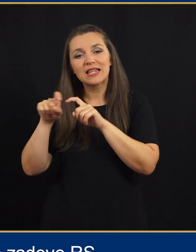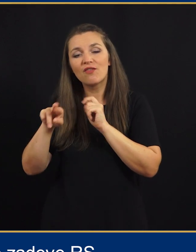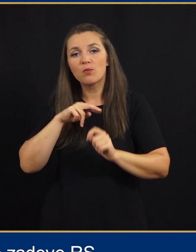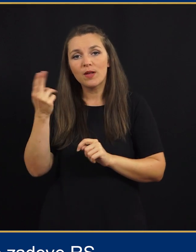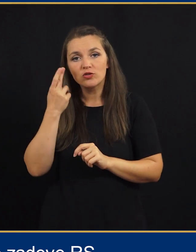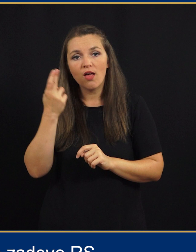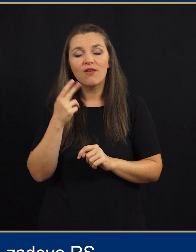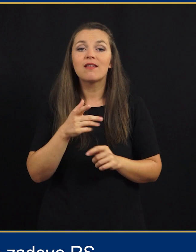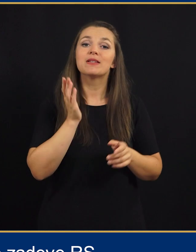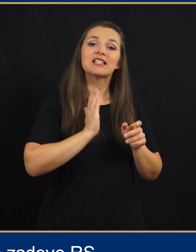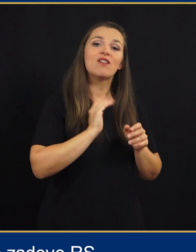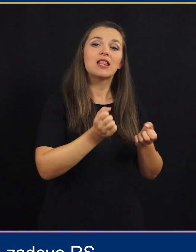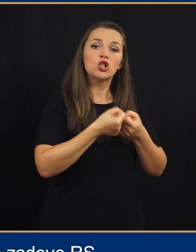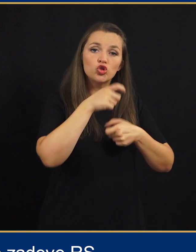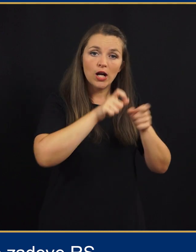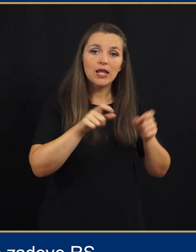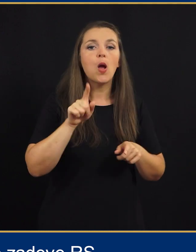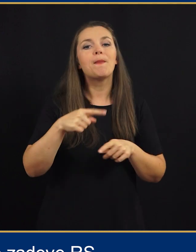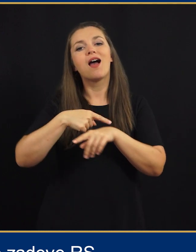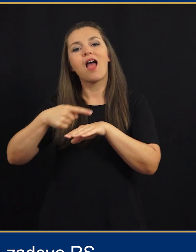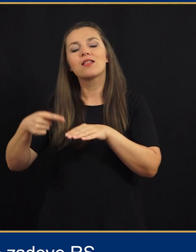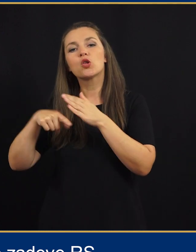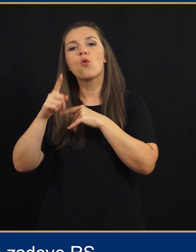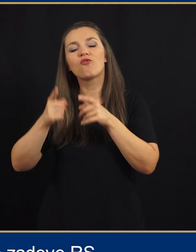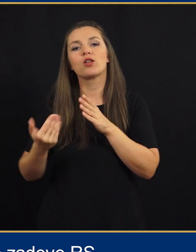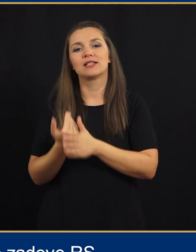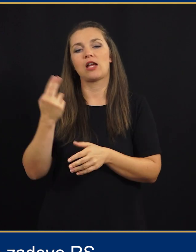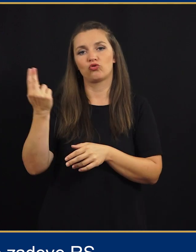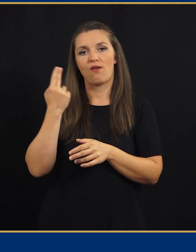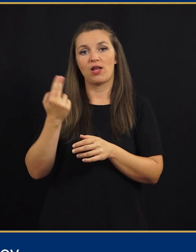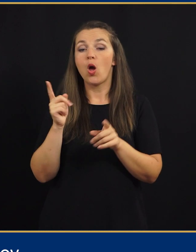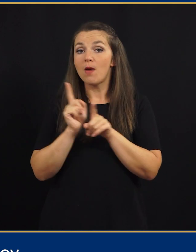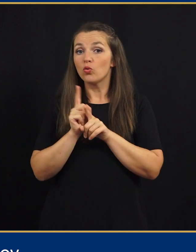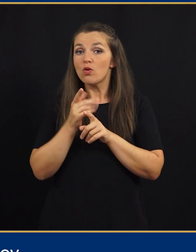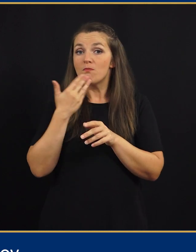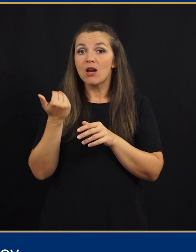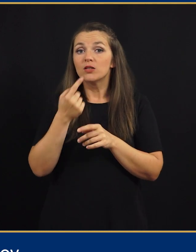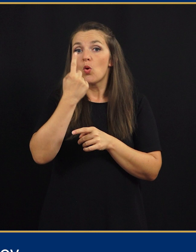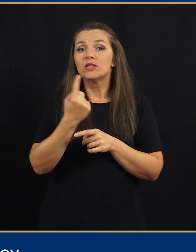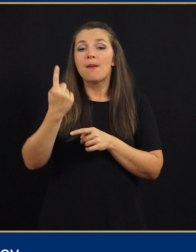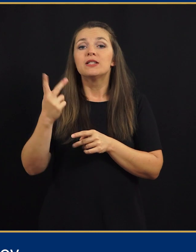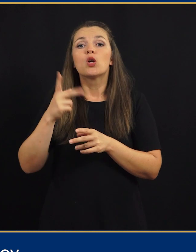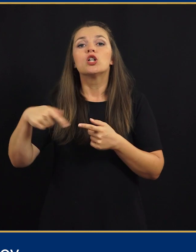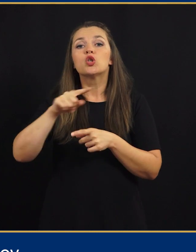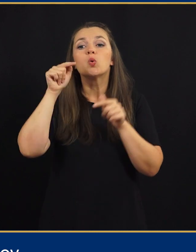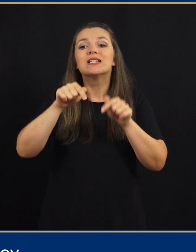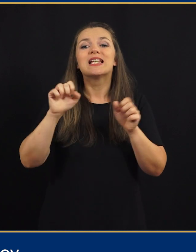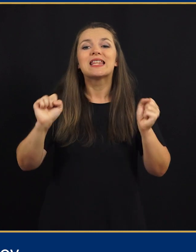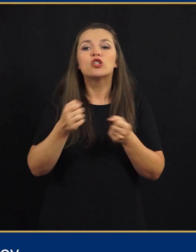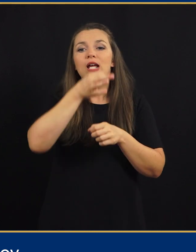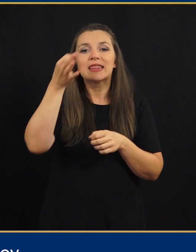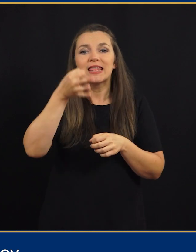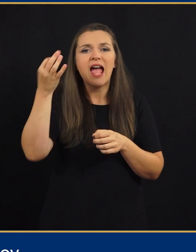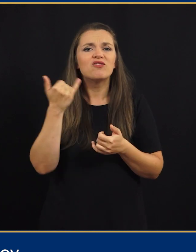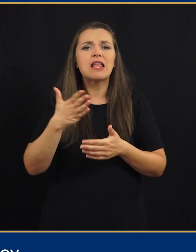Republike Slovenije, civilnih žrtev ter ranjenih v vojni za Slovenijo. In tudi ne brez posameznikov, ki so se v tistih težkih